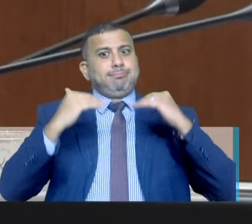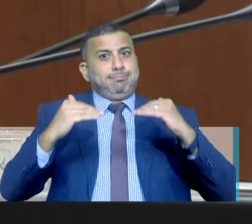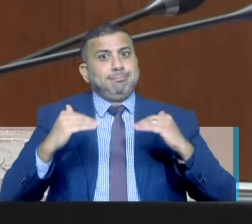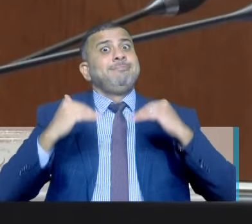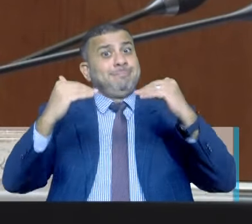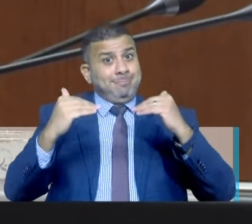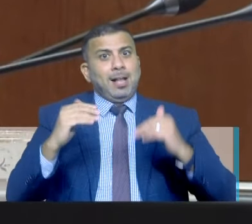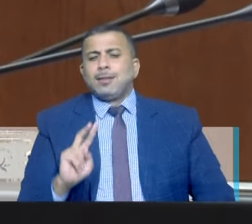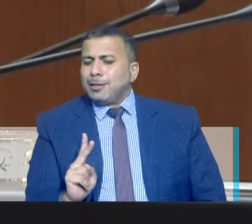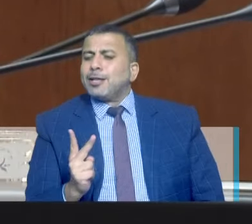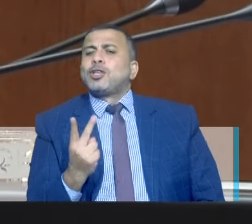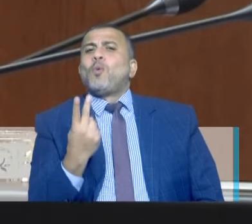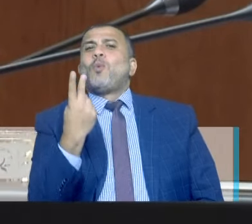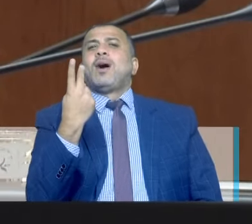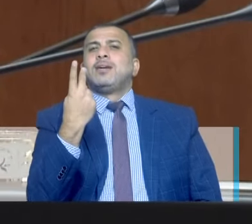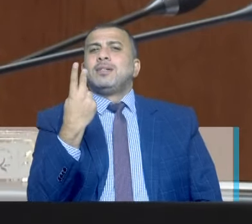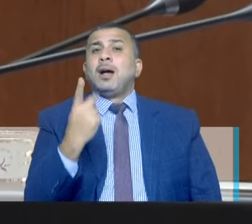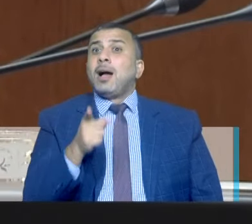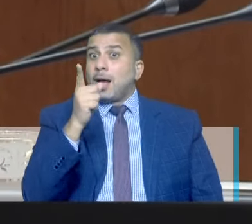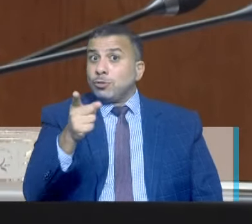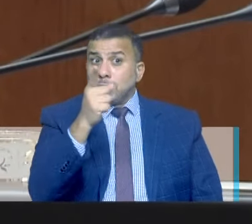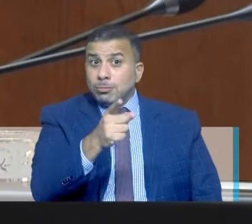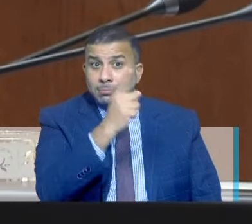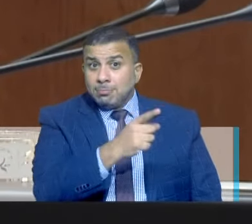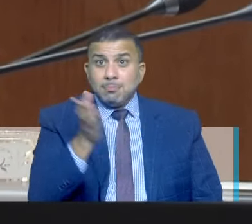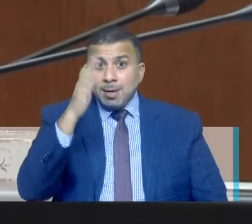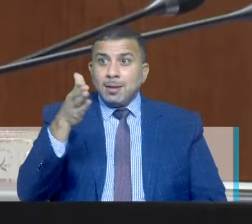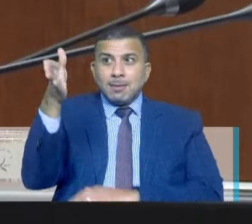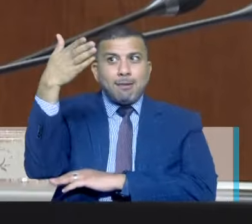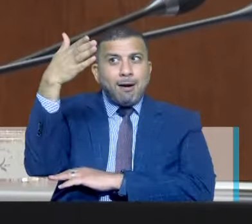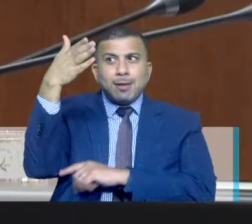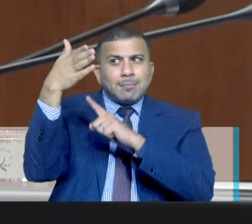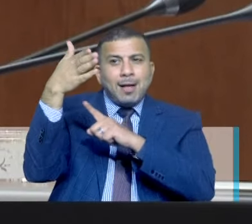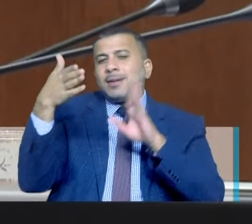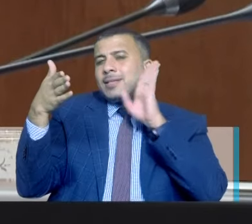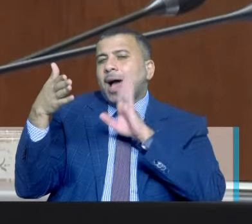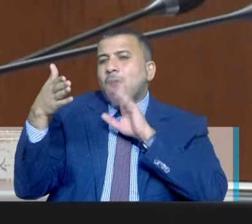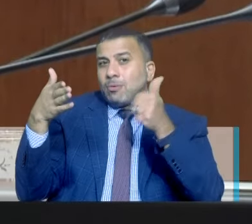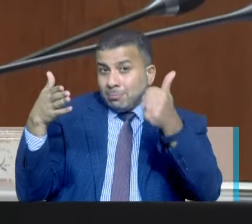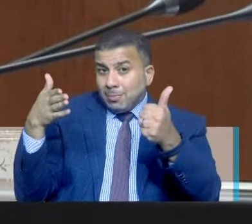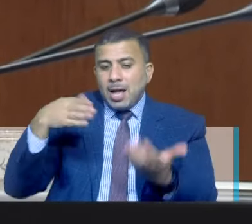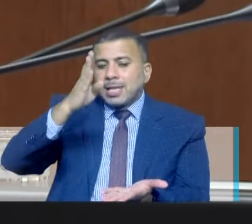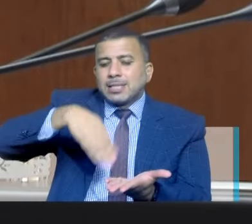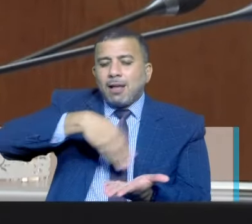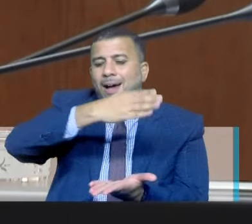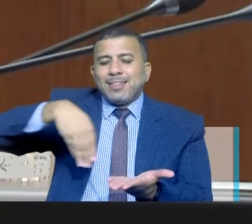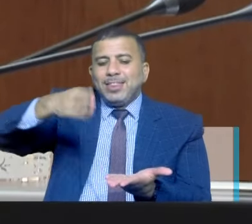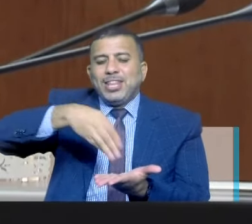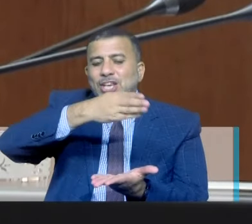تتطور، فأنتم سوف تحملون راية التعلم والتخطيط لإمارة